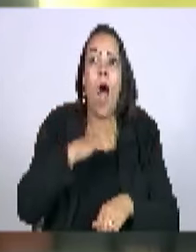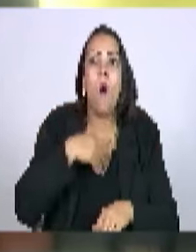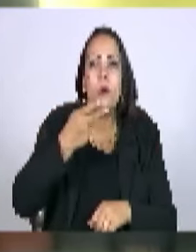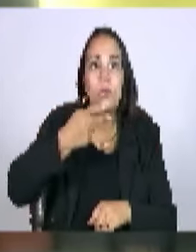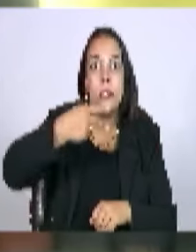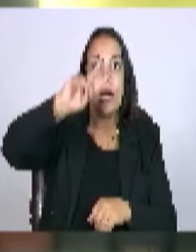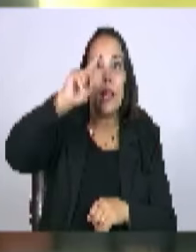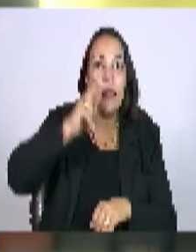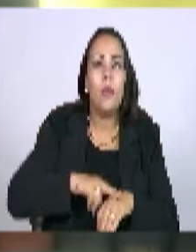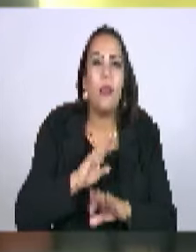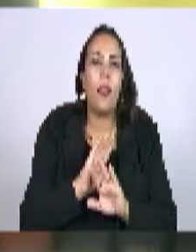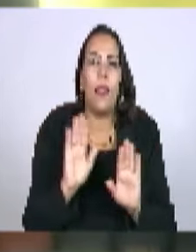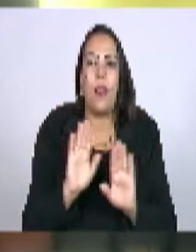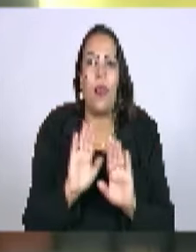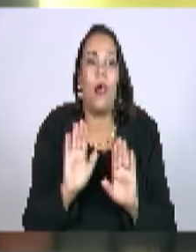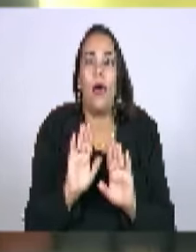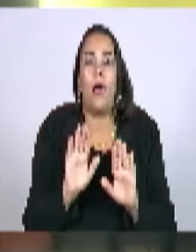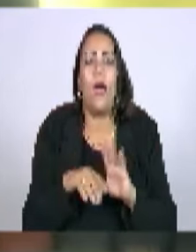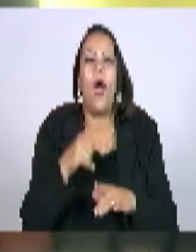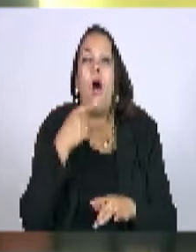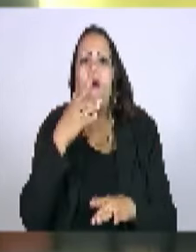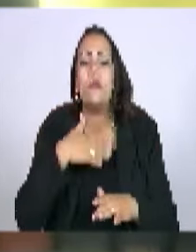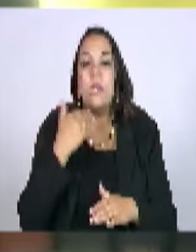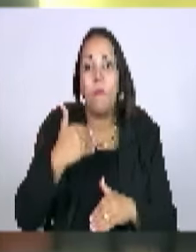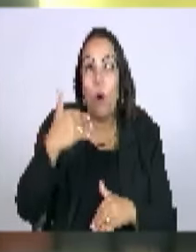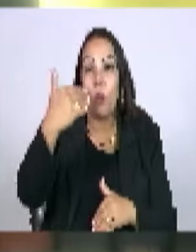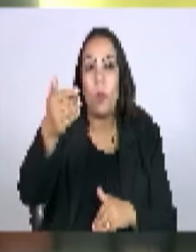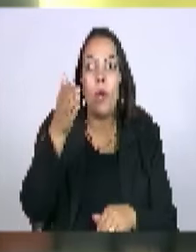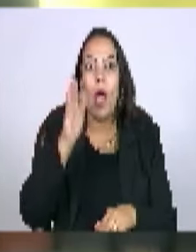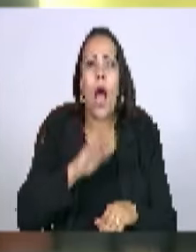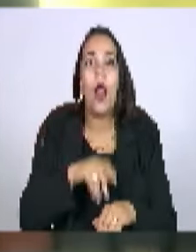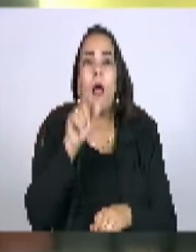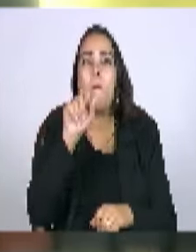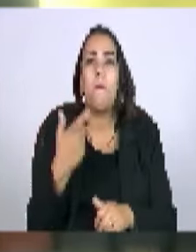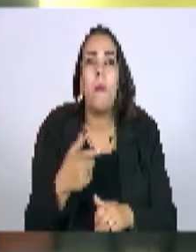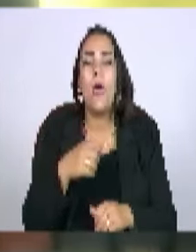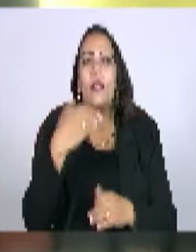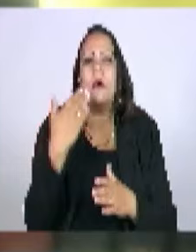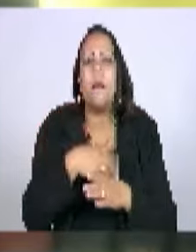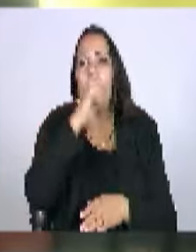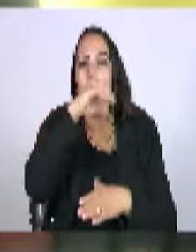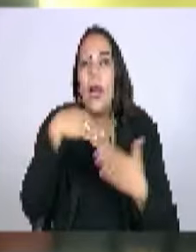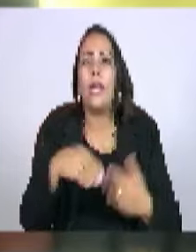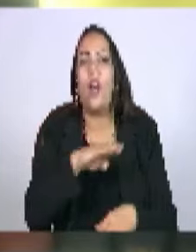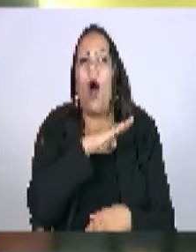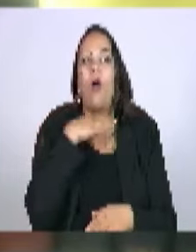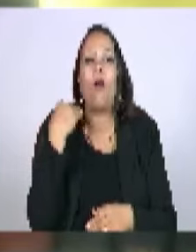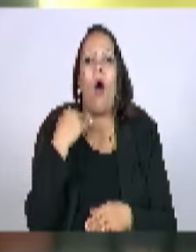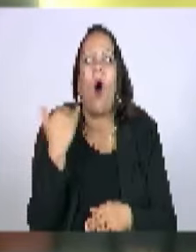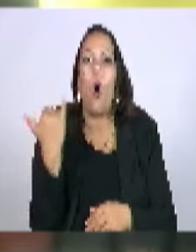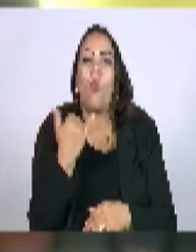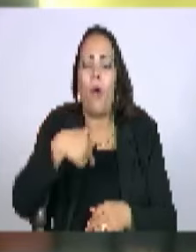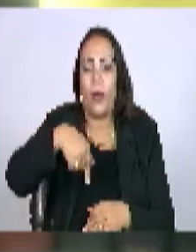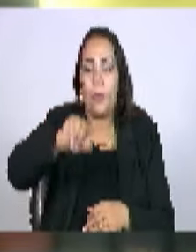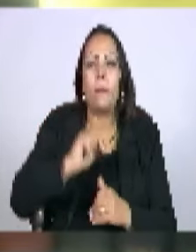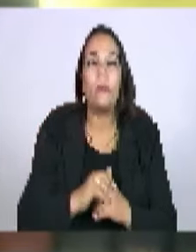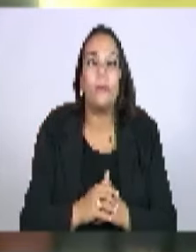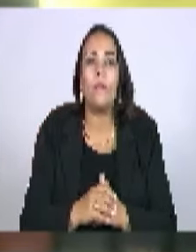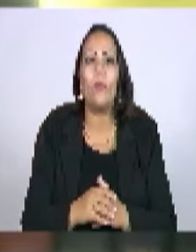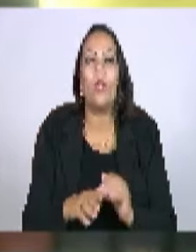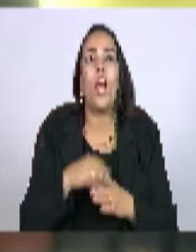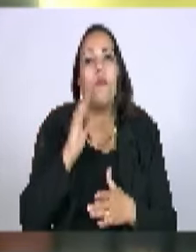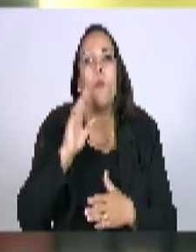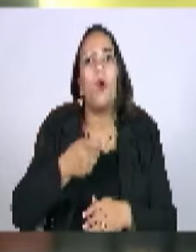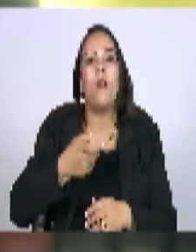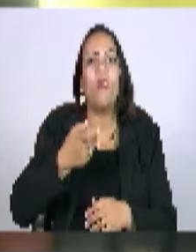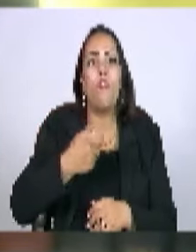ولا سيما ا واحنا مقدمين على احد المواسم عيد الاضحى قريب ف ربما ده يؤدي الى